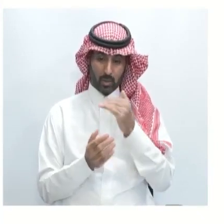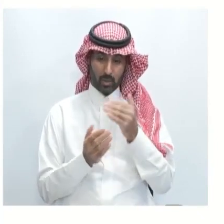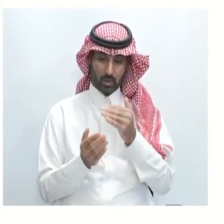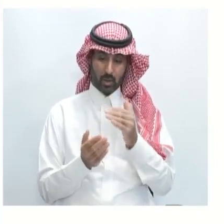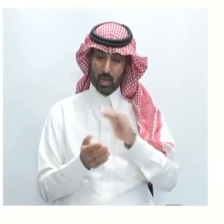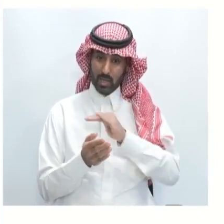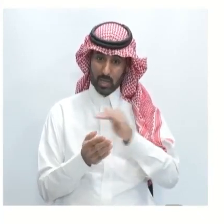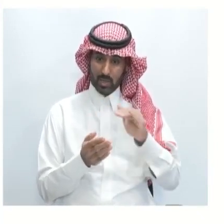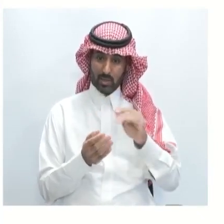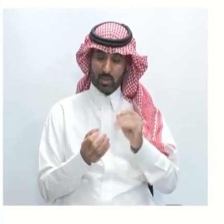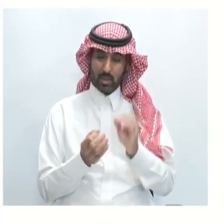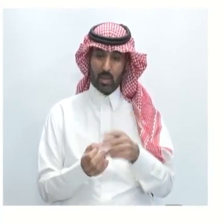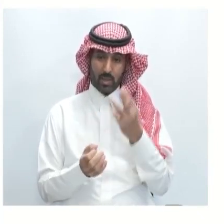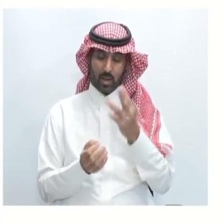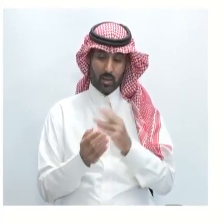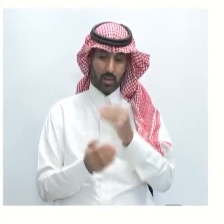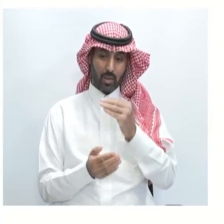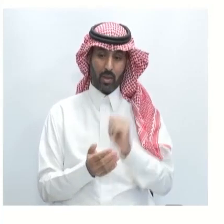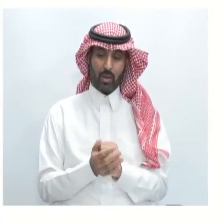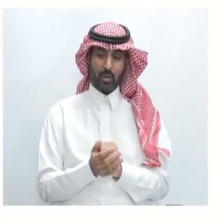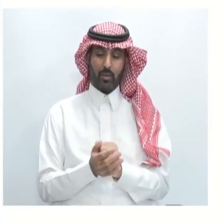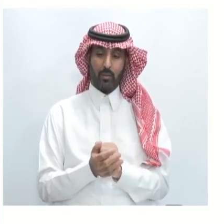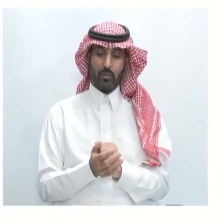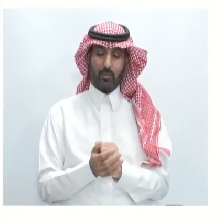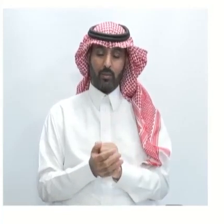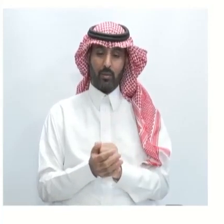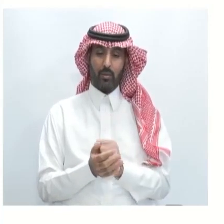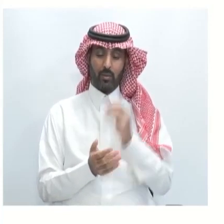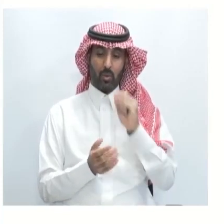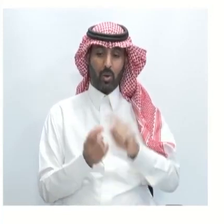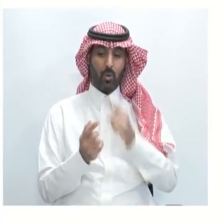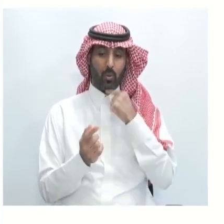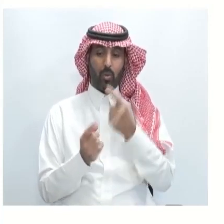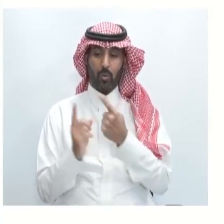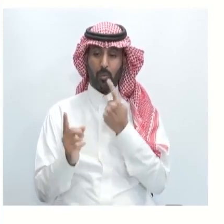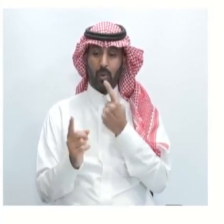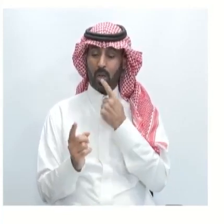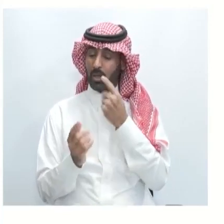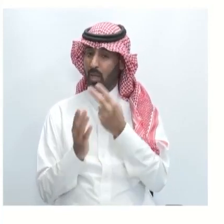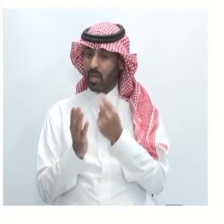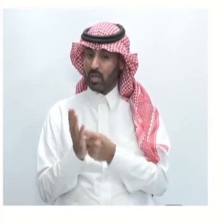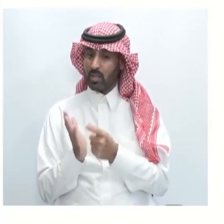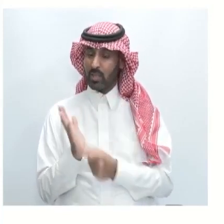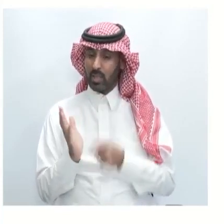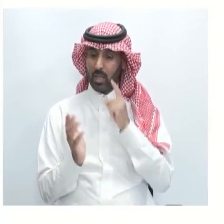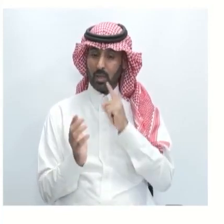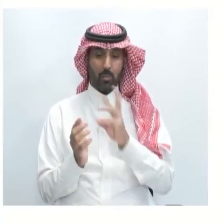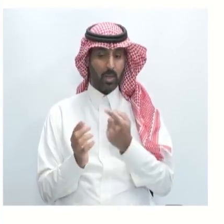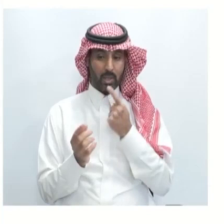حد ثالث وهو قول مؤلف من قضايا متى